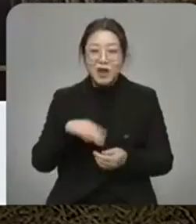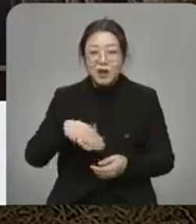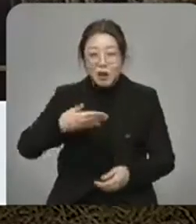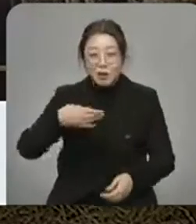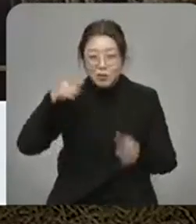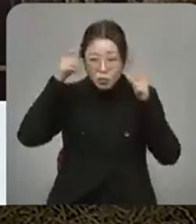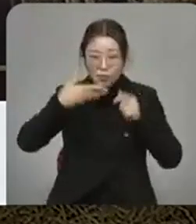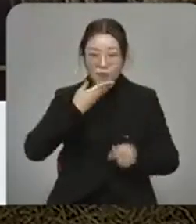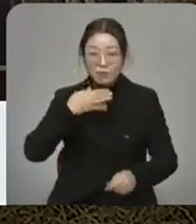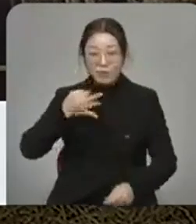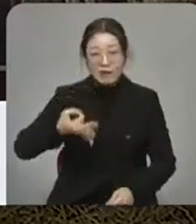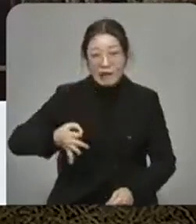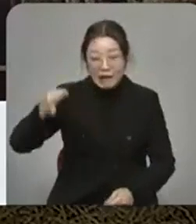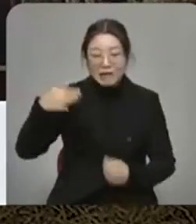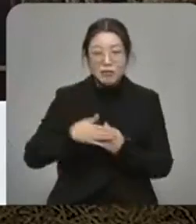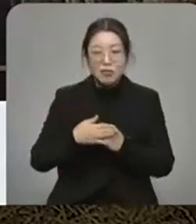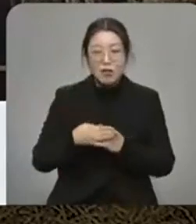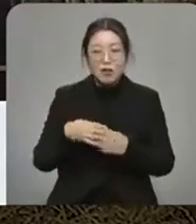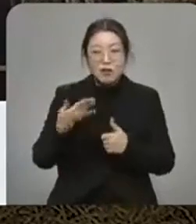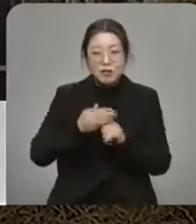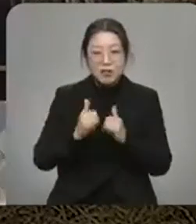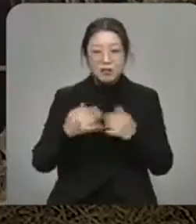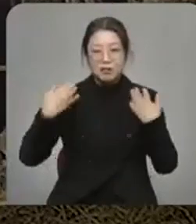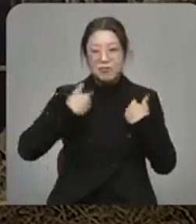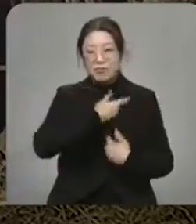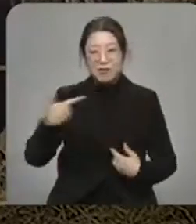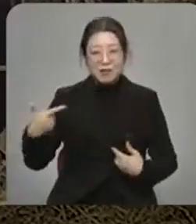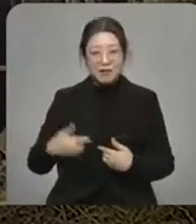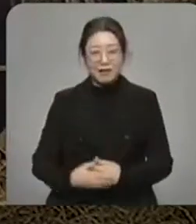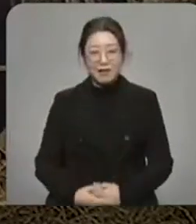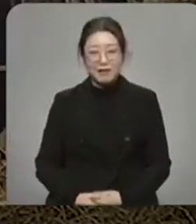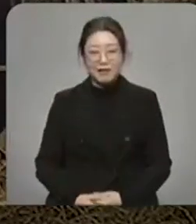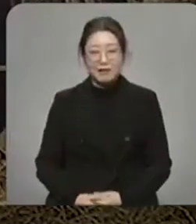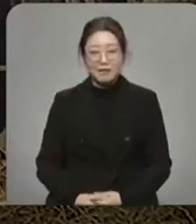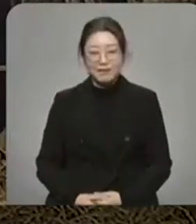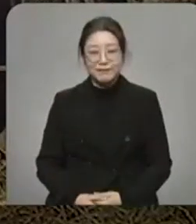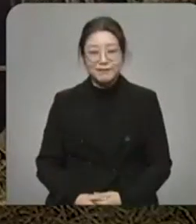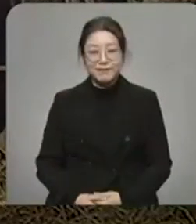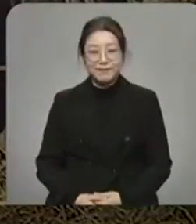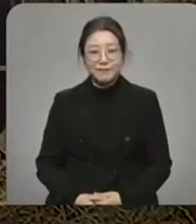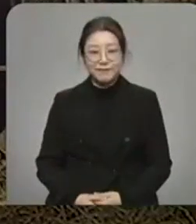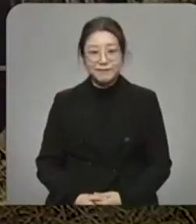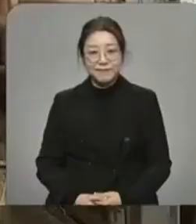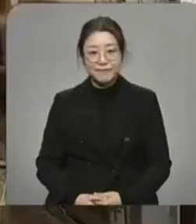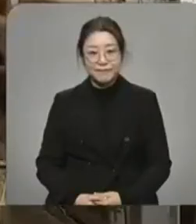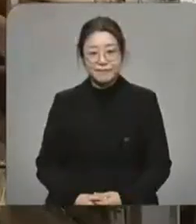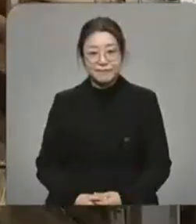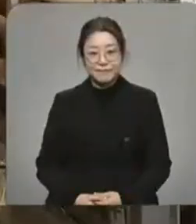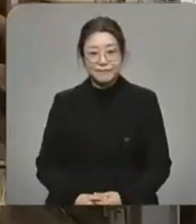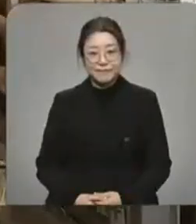사료값까지 오르면서 농민들이 이중고를 겪고 있습니다. 이영일 기자의 보도입니다.